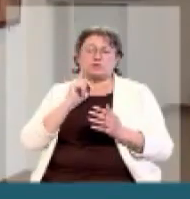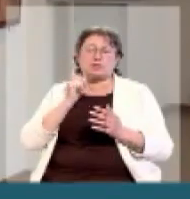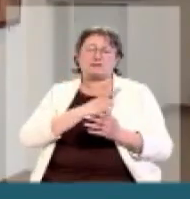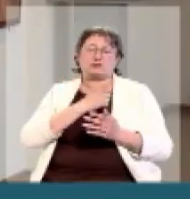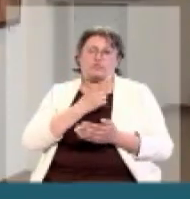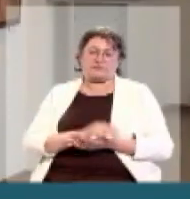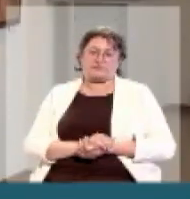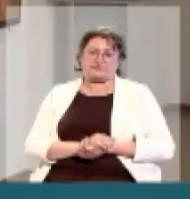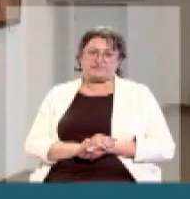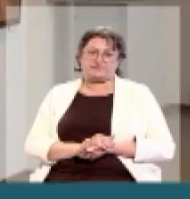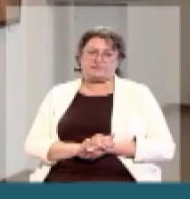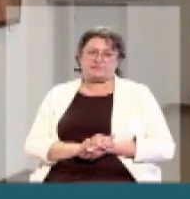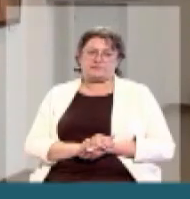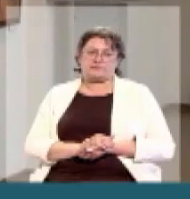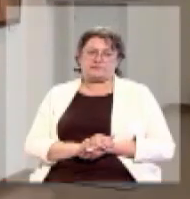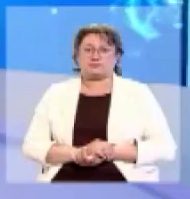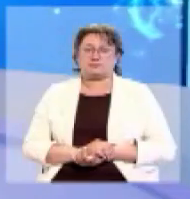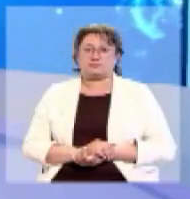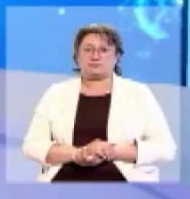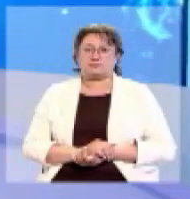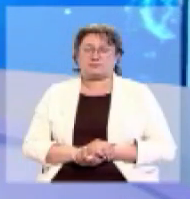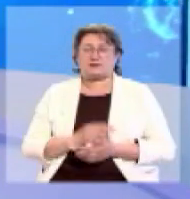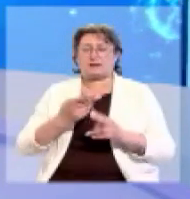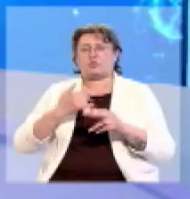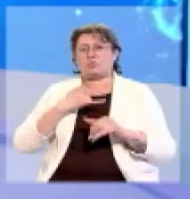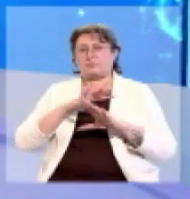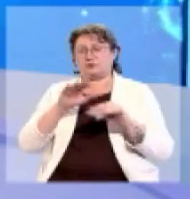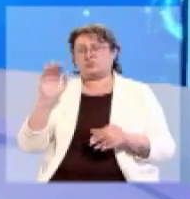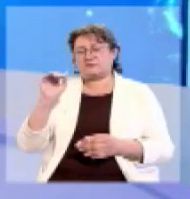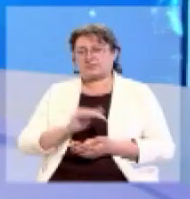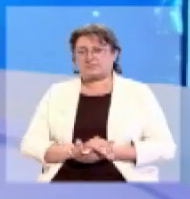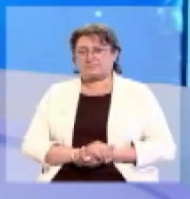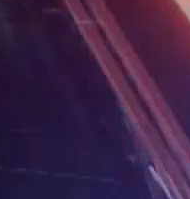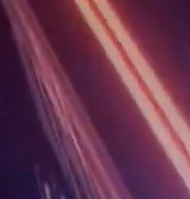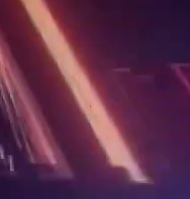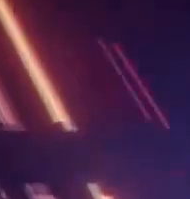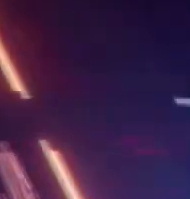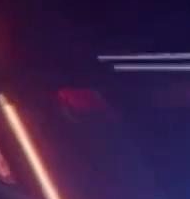Манкельдинова, Тимерлан Джамбулов, телеканал Кустанай. На этом у меня все. До свидания.